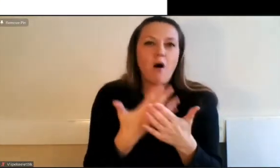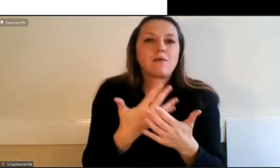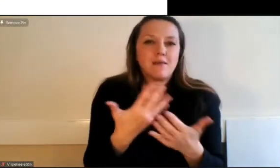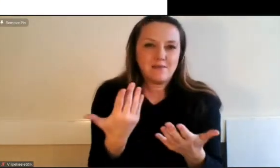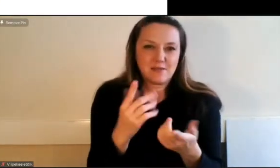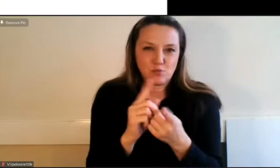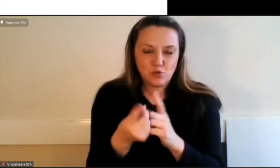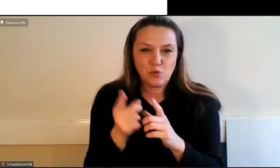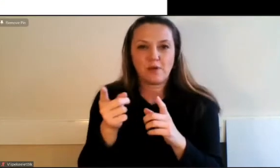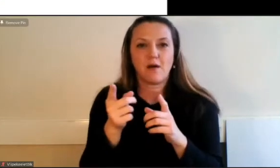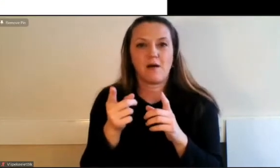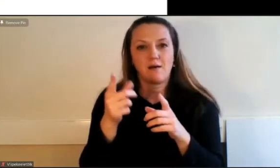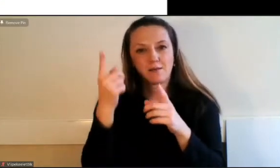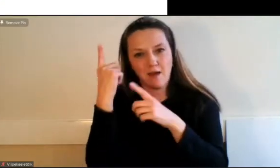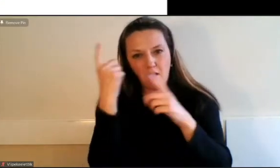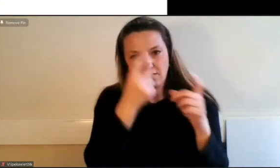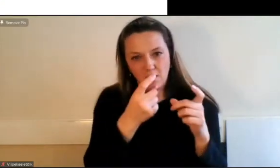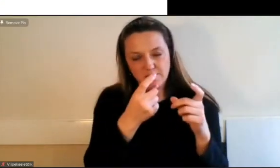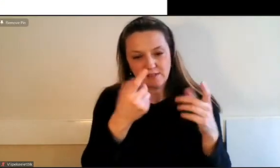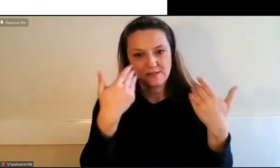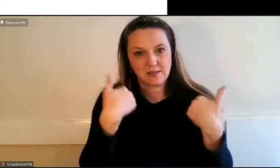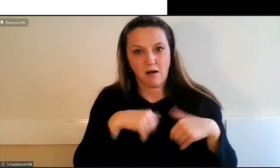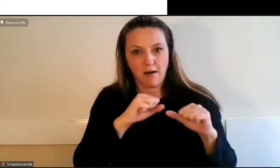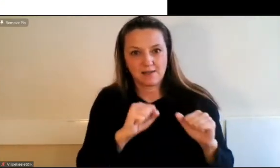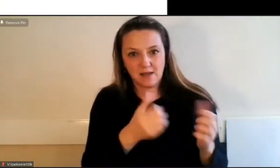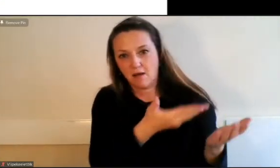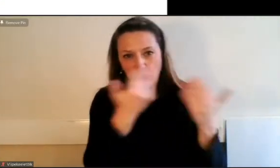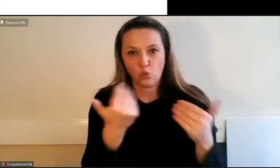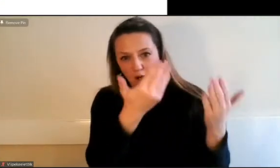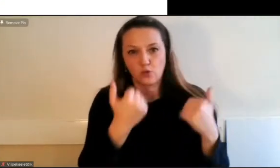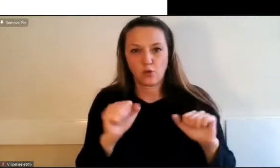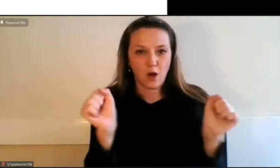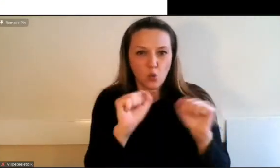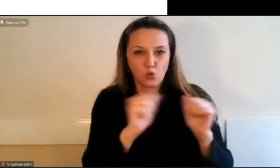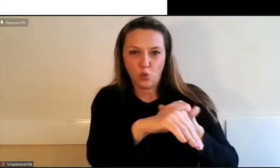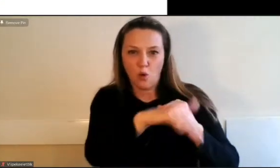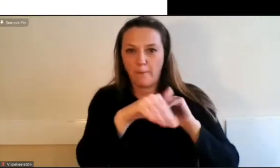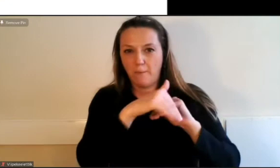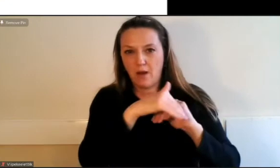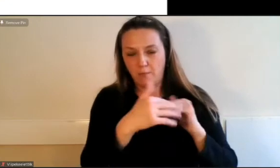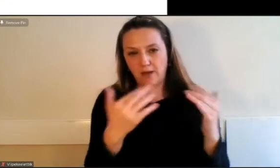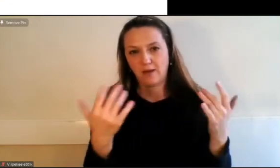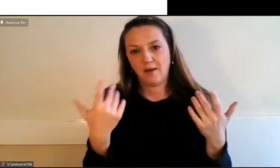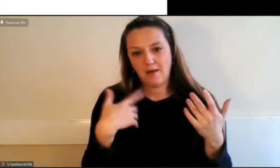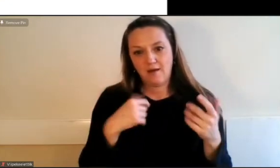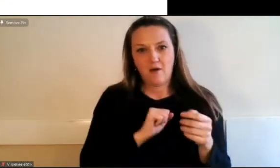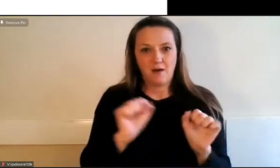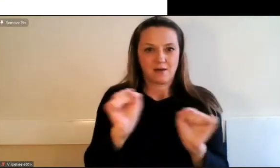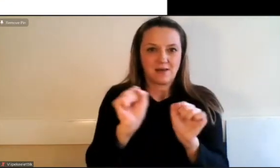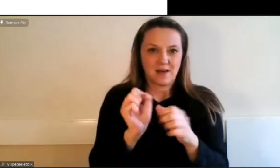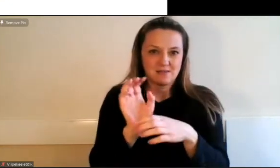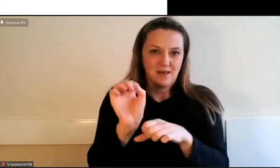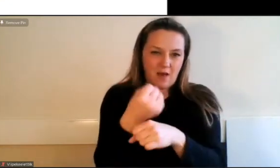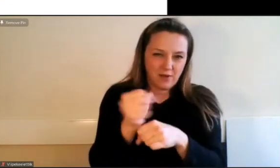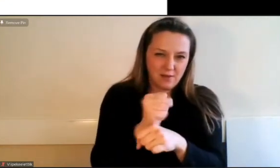Sedasi näiteks, kui koroonaviiruse ogavalgu vastu tehtud antikehad kohtuvad ogavalguga, ehk